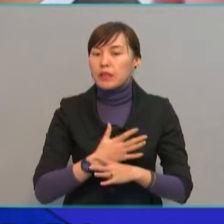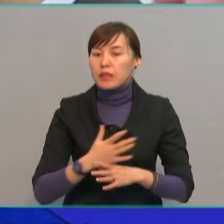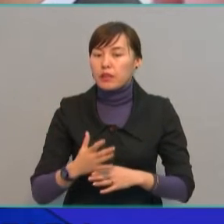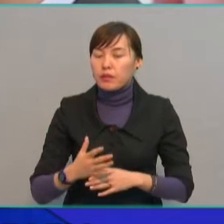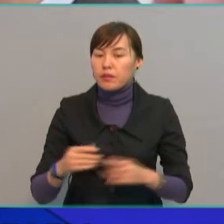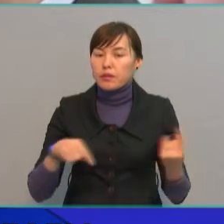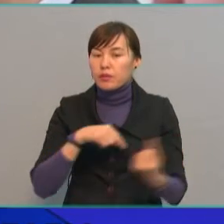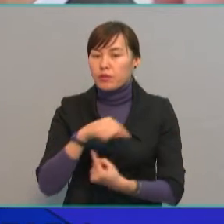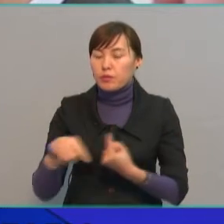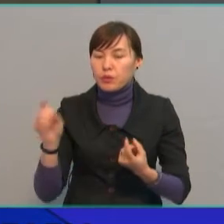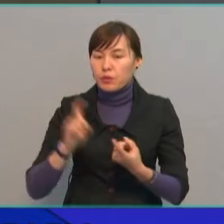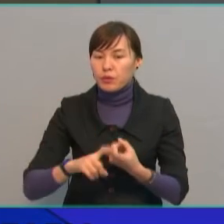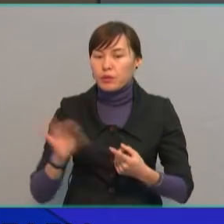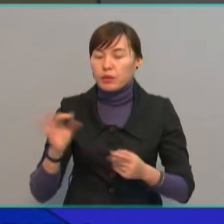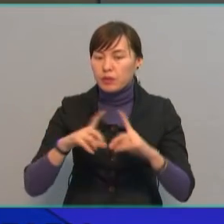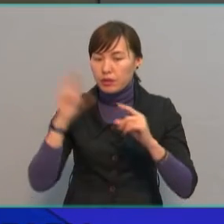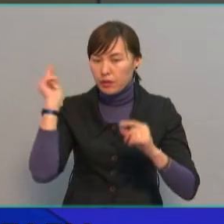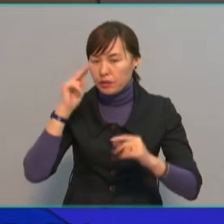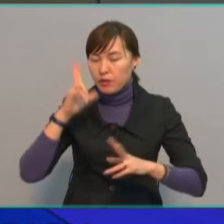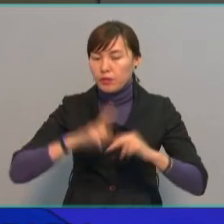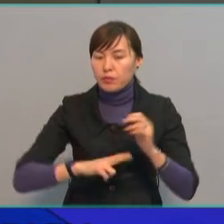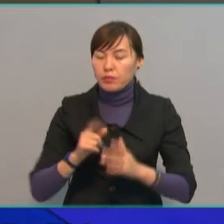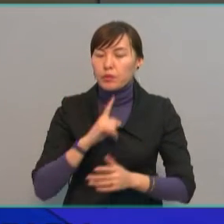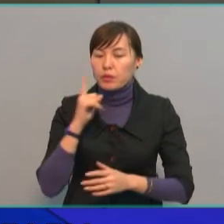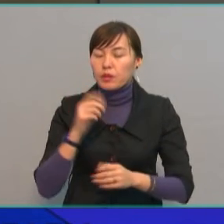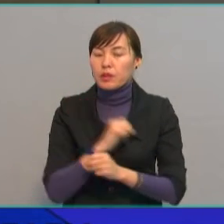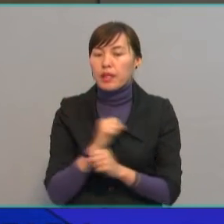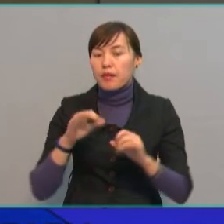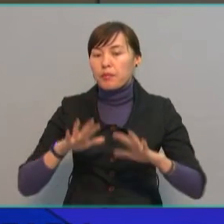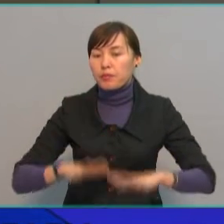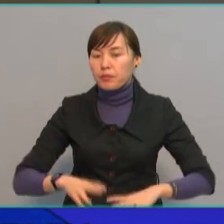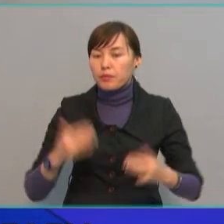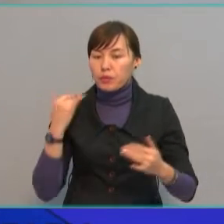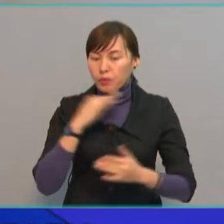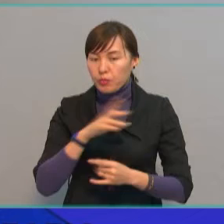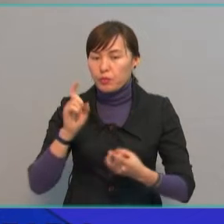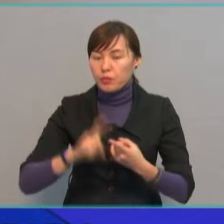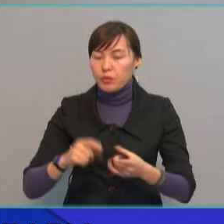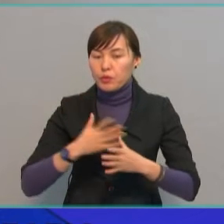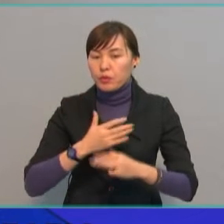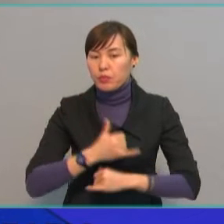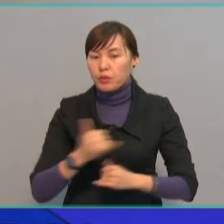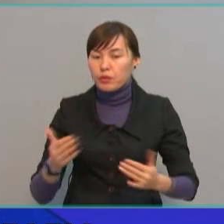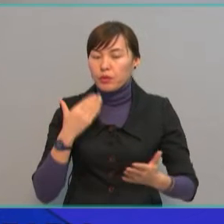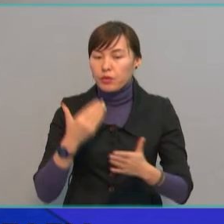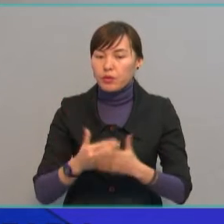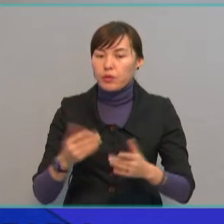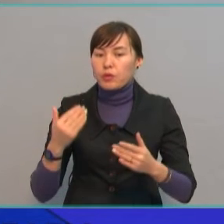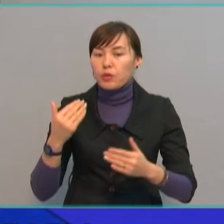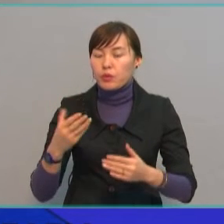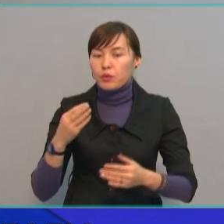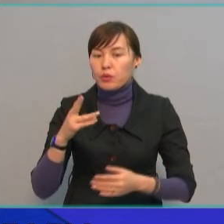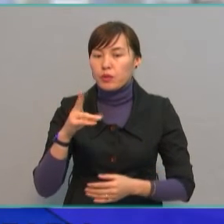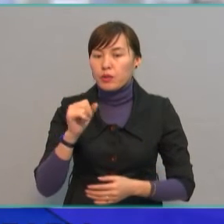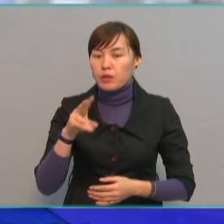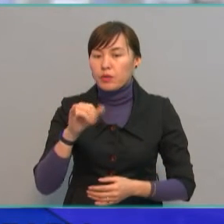саласымен кәсіпкерлікке қатысты және мектеп салу мен жастардың демалатын орындарын көбейтуге ықпал жасауды сұрады. Өз кезегінде